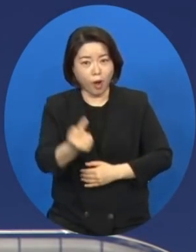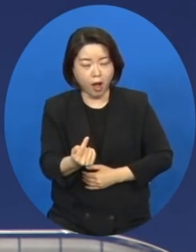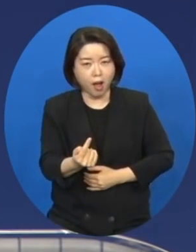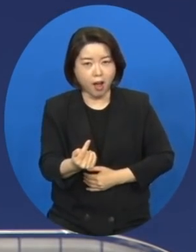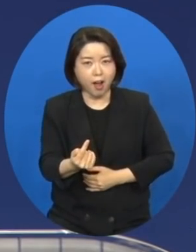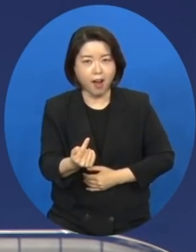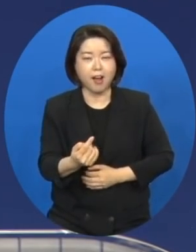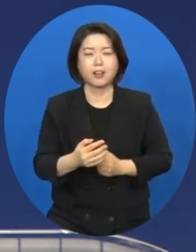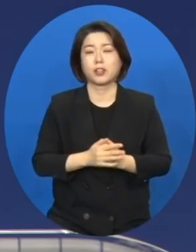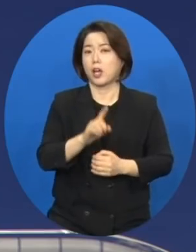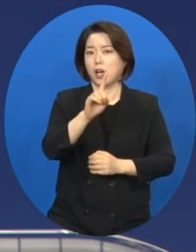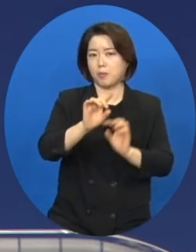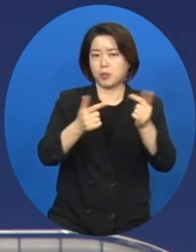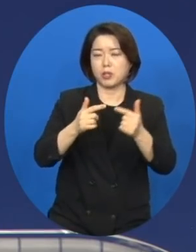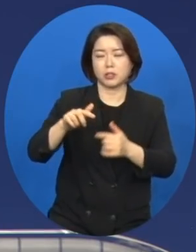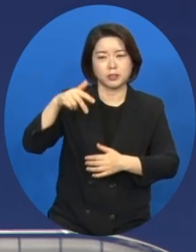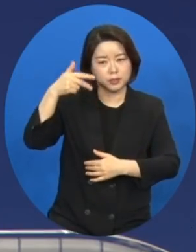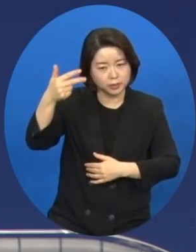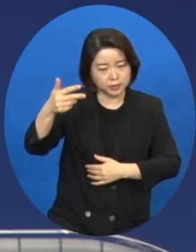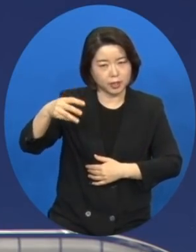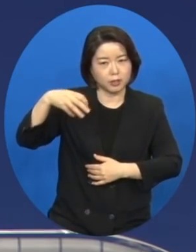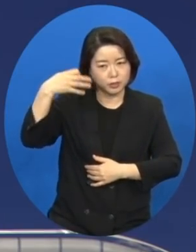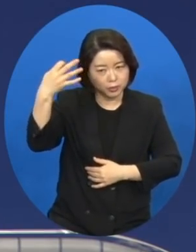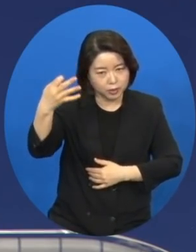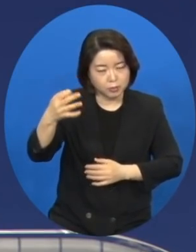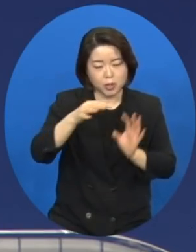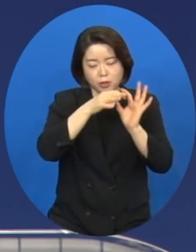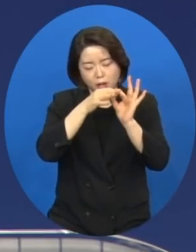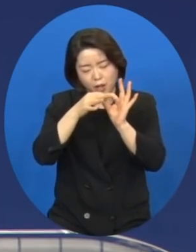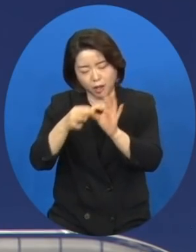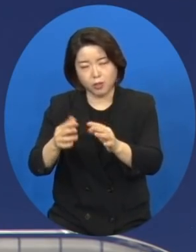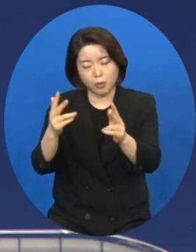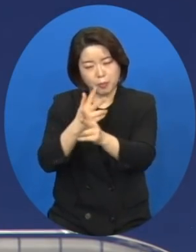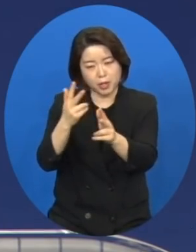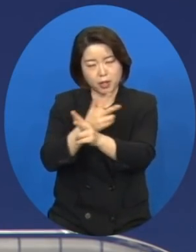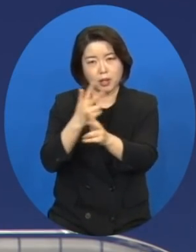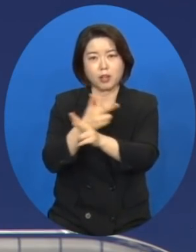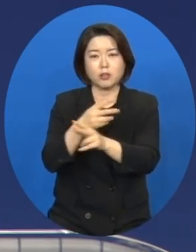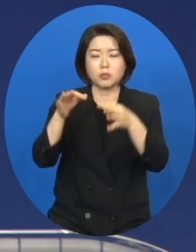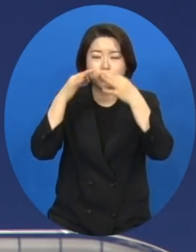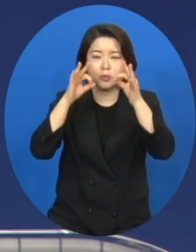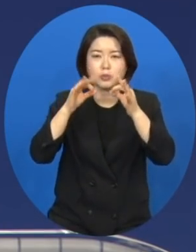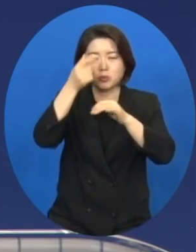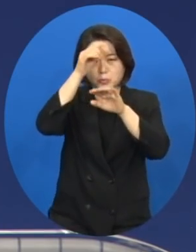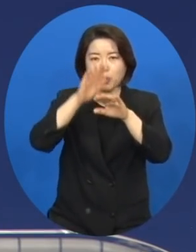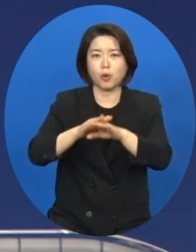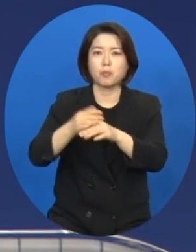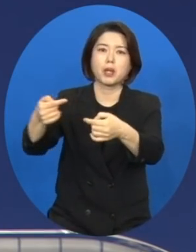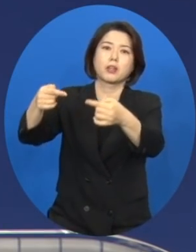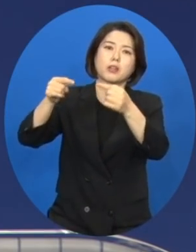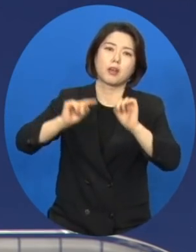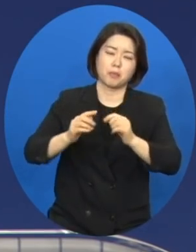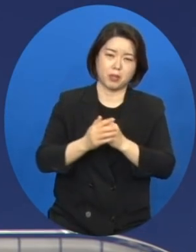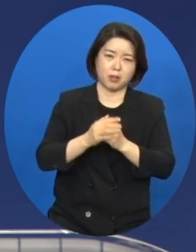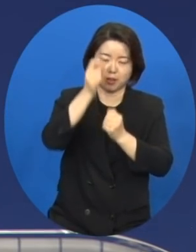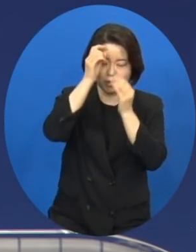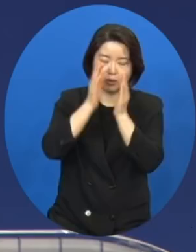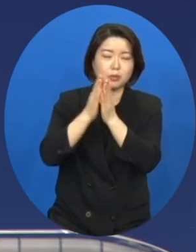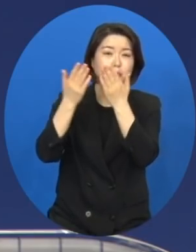한 번이 아니라 그 다음 주, 그 다음 주 매주 예배, 금요 예배에 찾아오시는 거예요. 그러면서 기도를 하시는